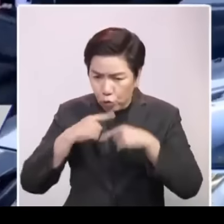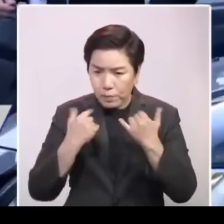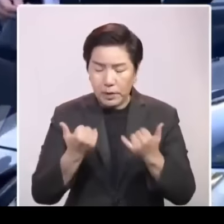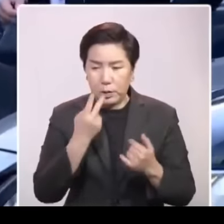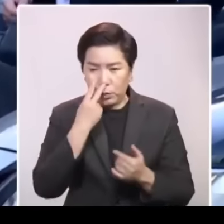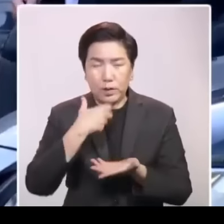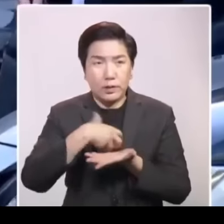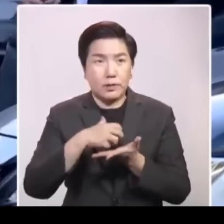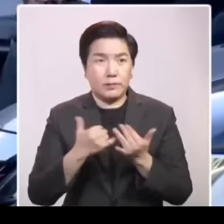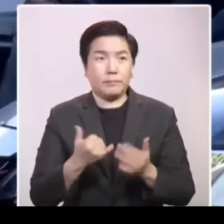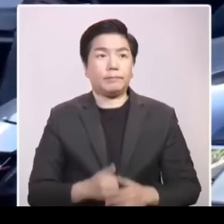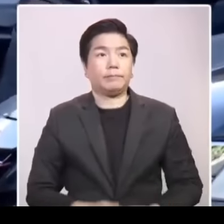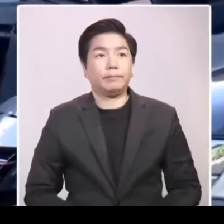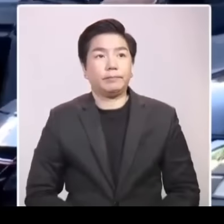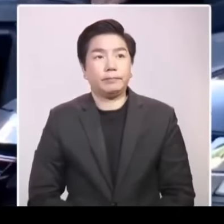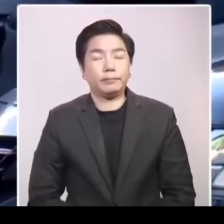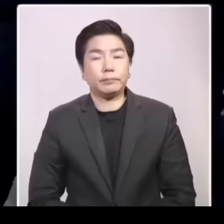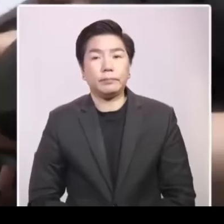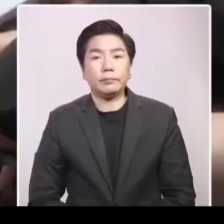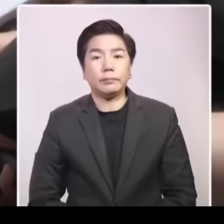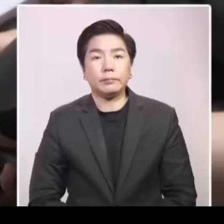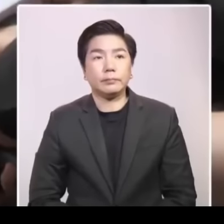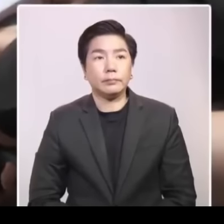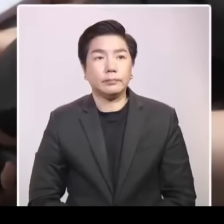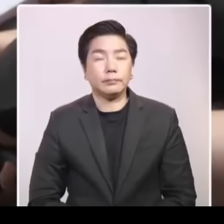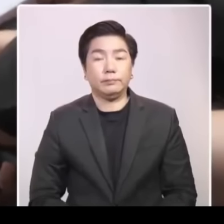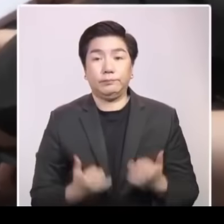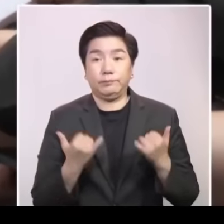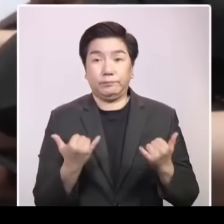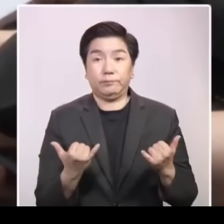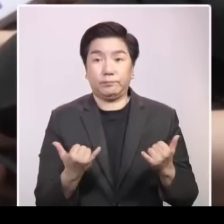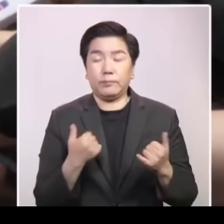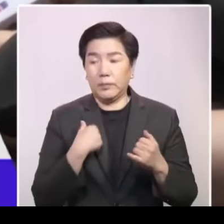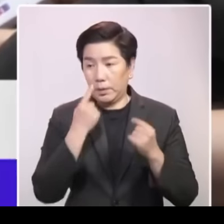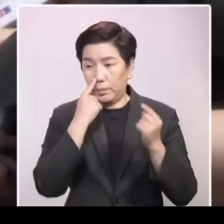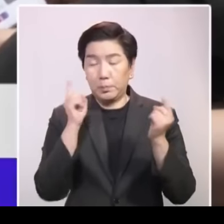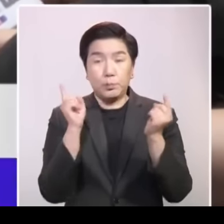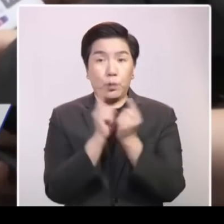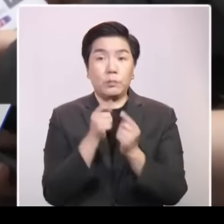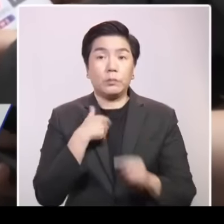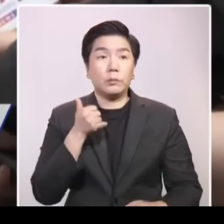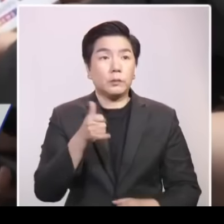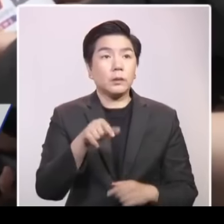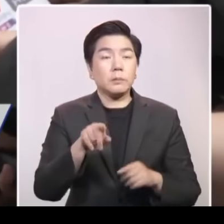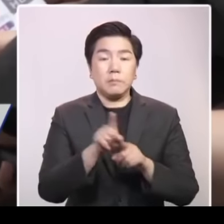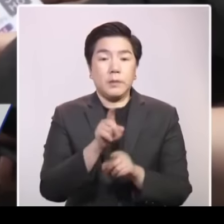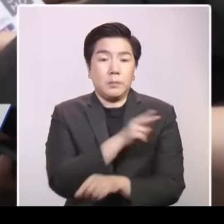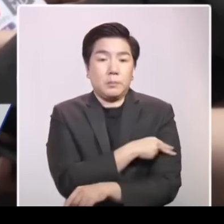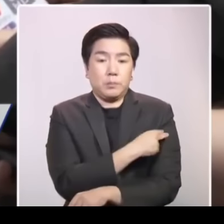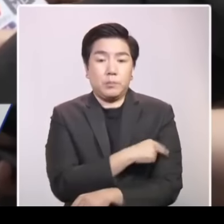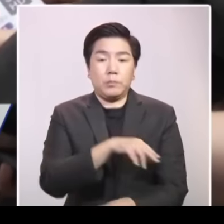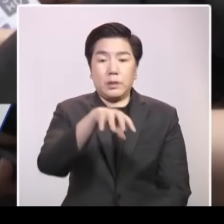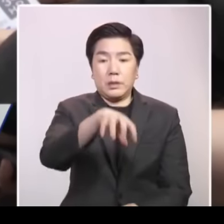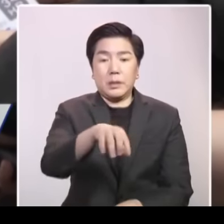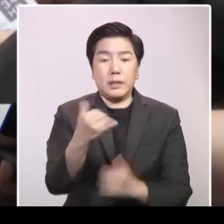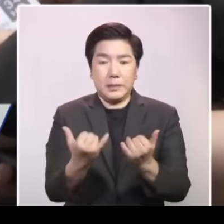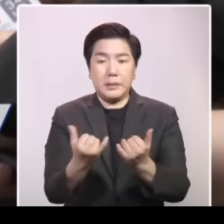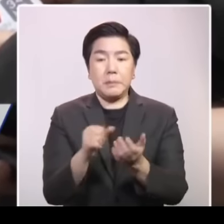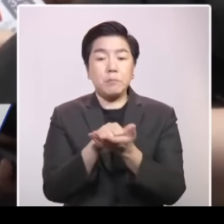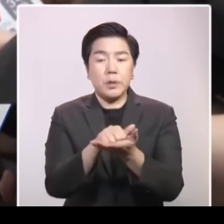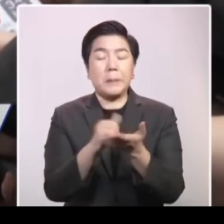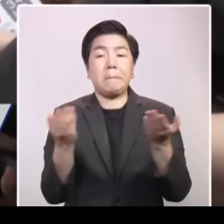ธนกฤตกันหน่อยฮะครับแต่ว่าวันนี้นะครับก็พบว่าทางคลินิกดังกล่าวก็ปิดให้ทำ